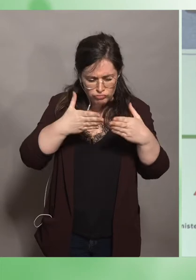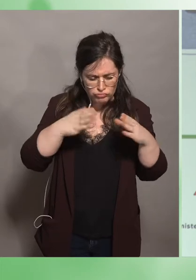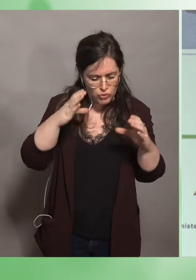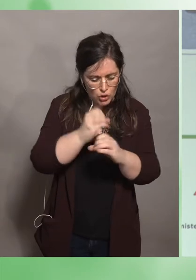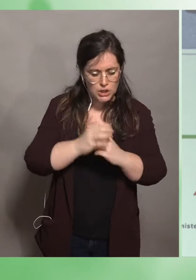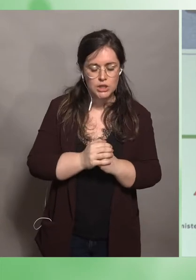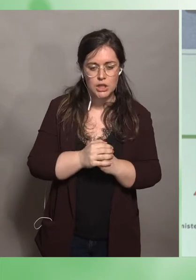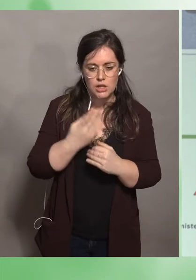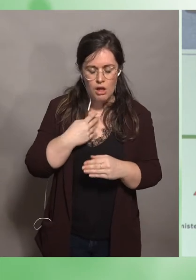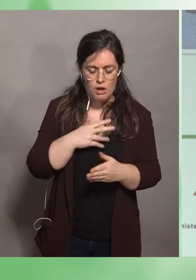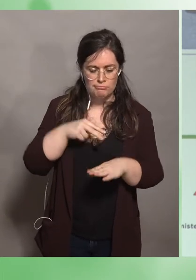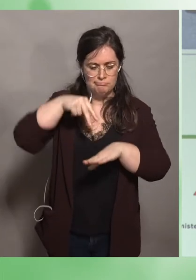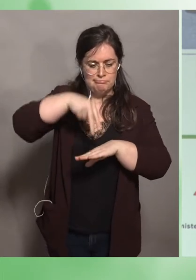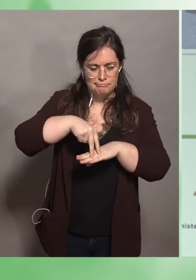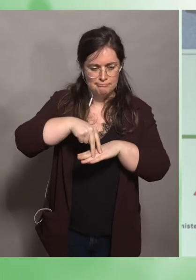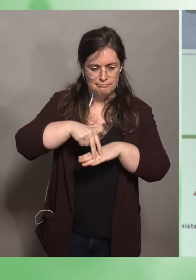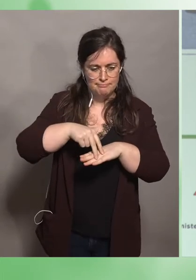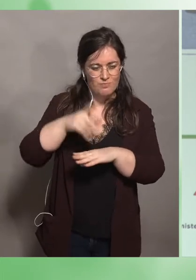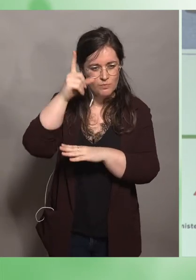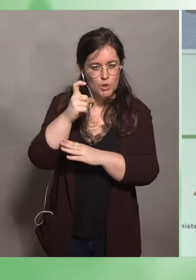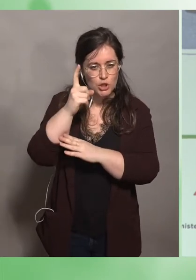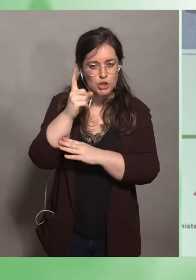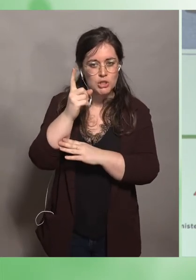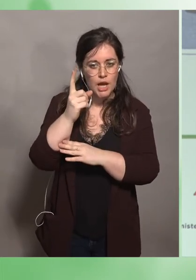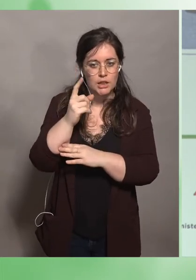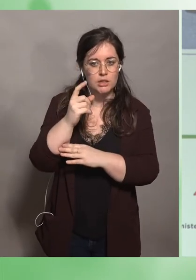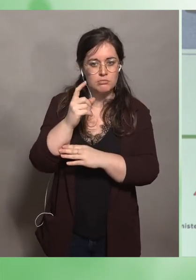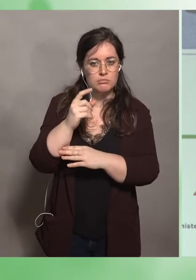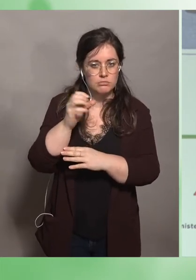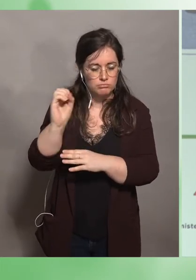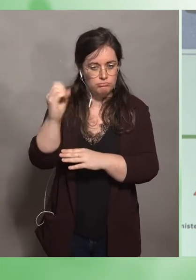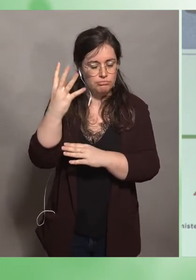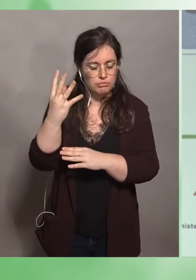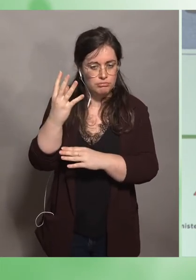dann auf den Startsockel gestiegen und das Startsignal ist bei uns auf die Plätze und dann